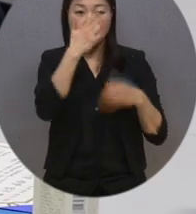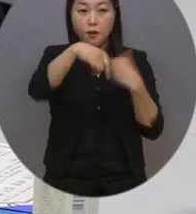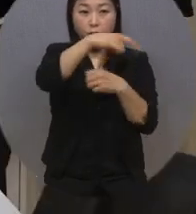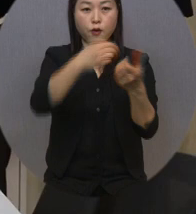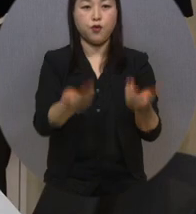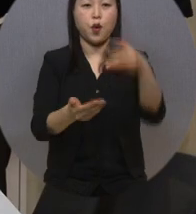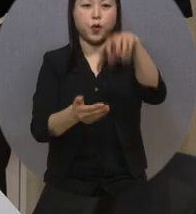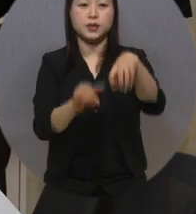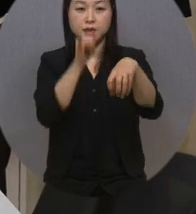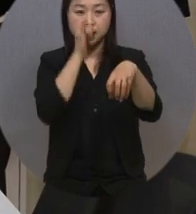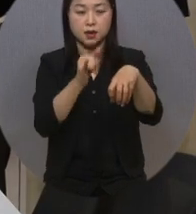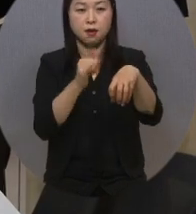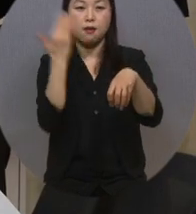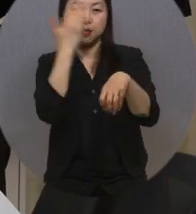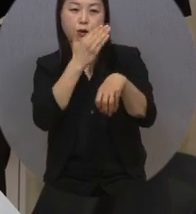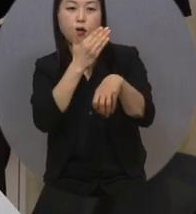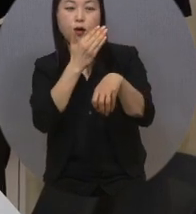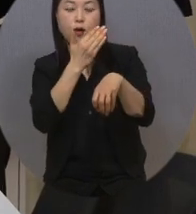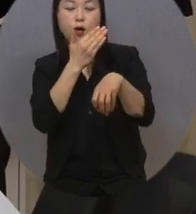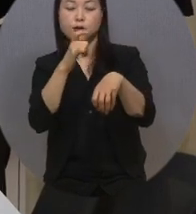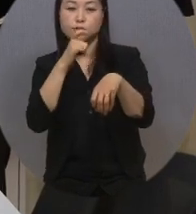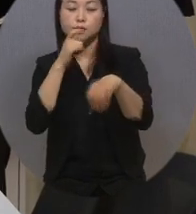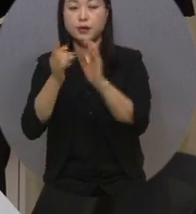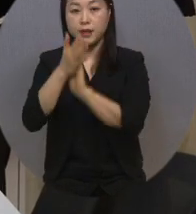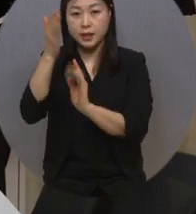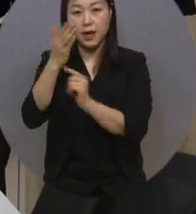생겨 여수시 환경미화원들이 보다